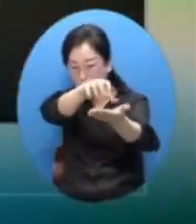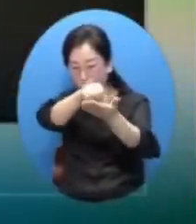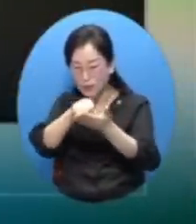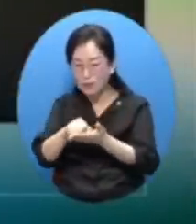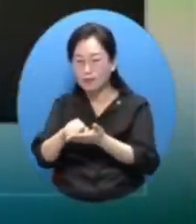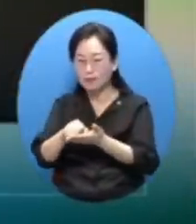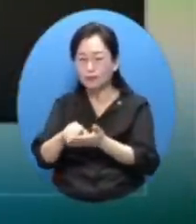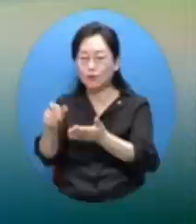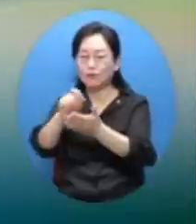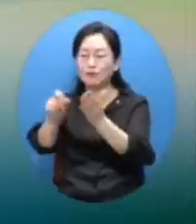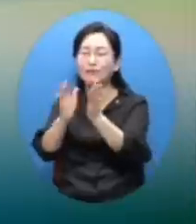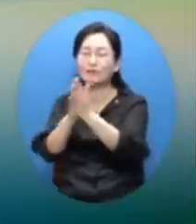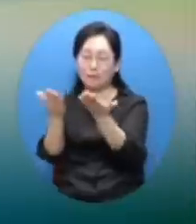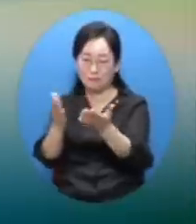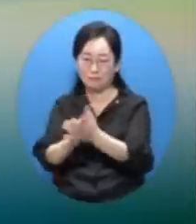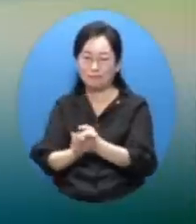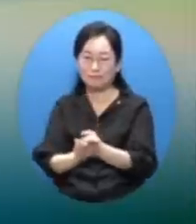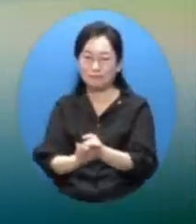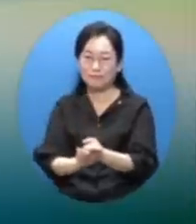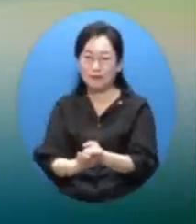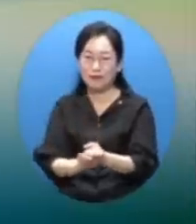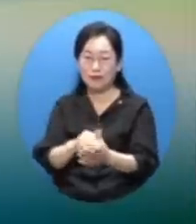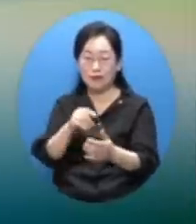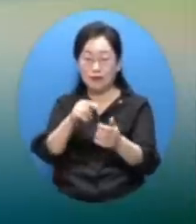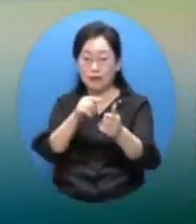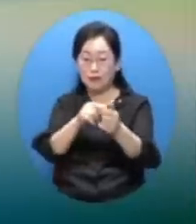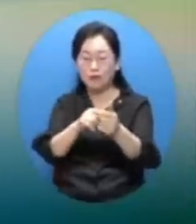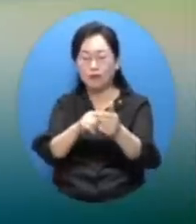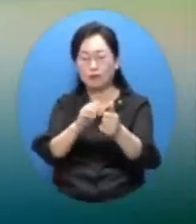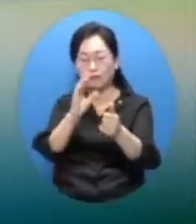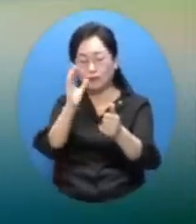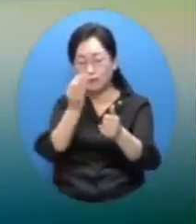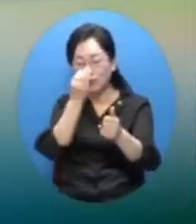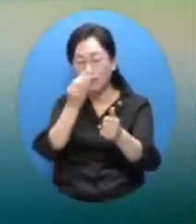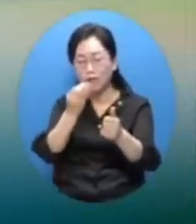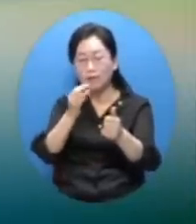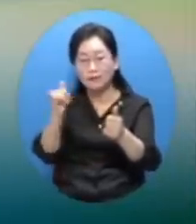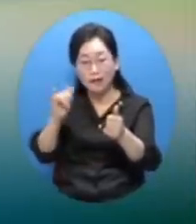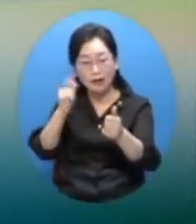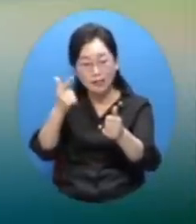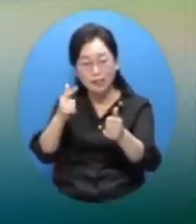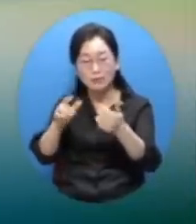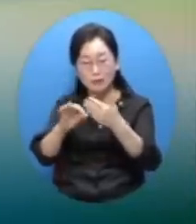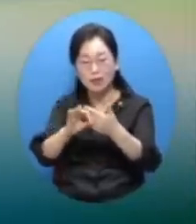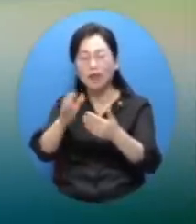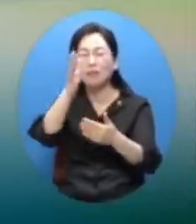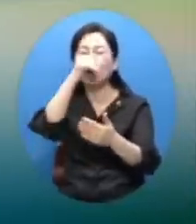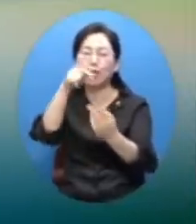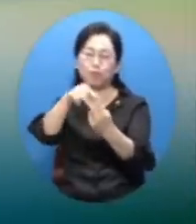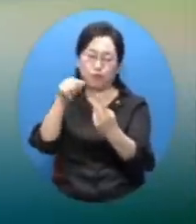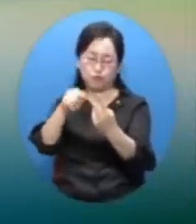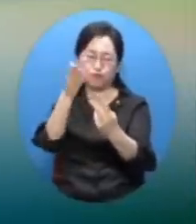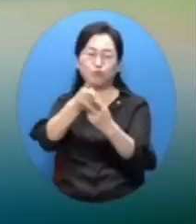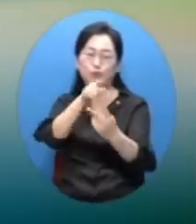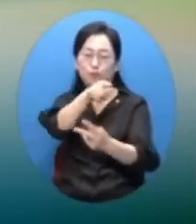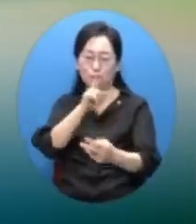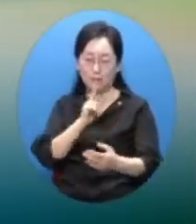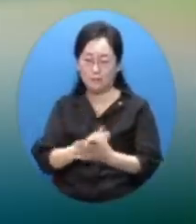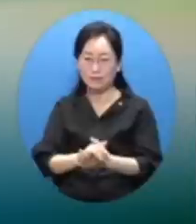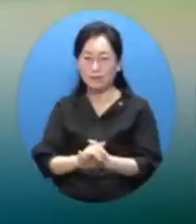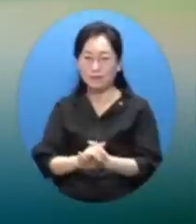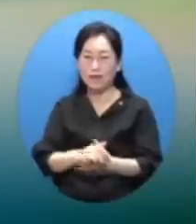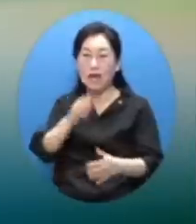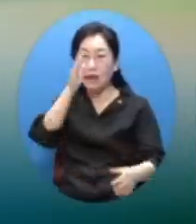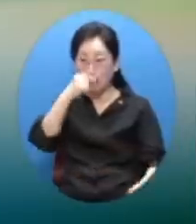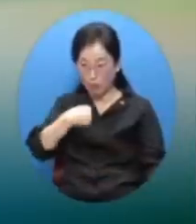이광수 선생님께서 말했습니다. 당신은 성자 아니면 바보요, 이렇게 말하기도 했습니다. 그때 이렇게 그가 대답을 했습니다.